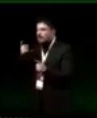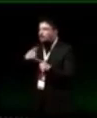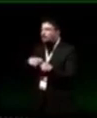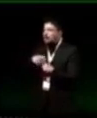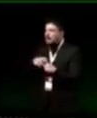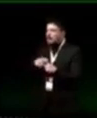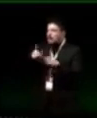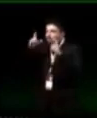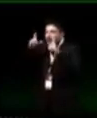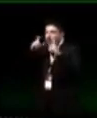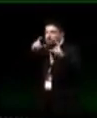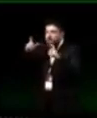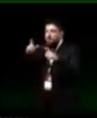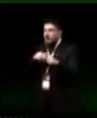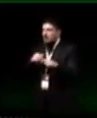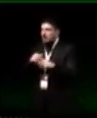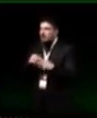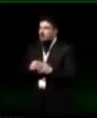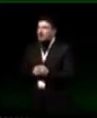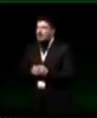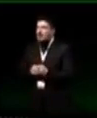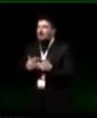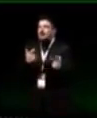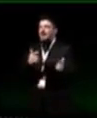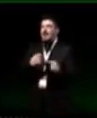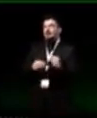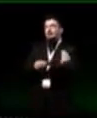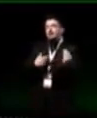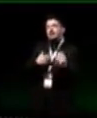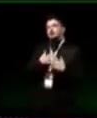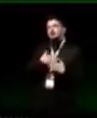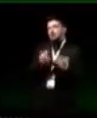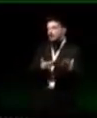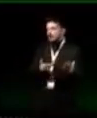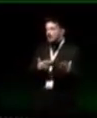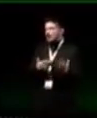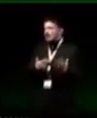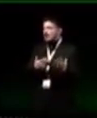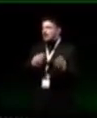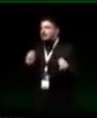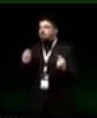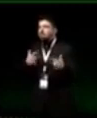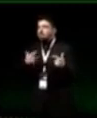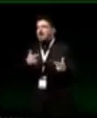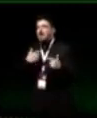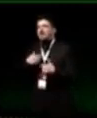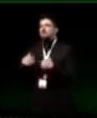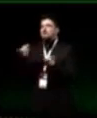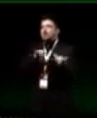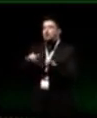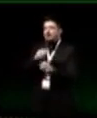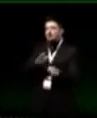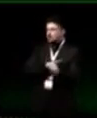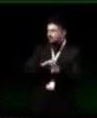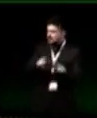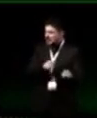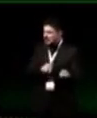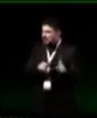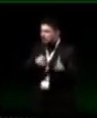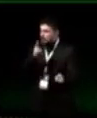fotografiche, che porta in ciascun ragazzo di 18 anni oggi più informazioni di quelle che aveva Clinton quando stava alla Casa